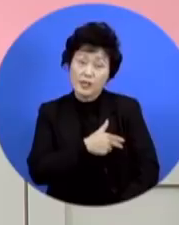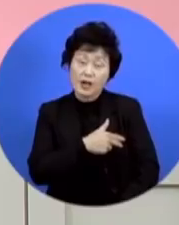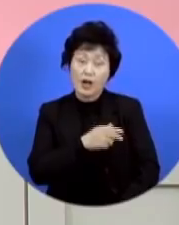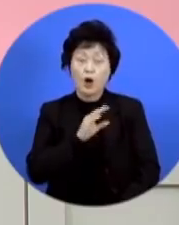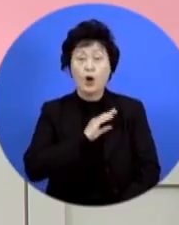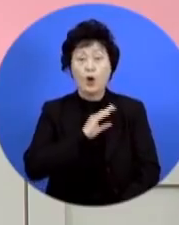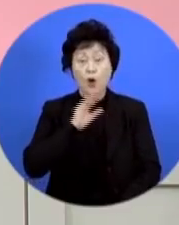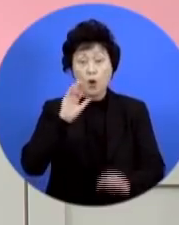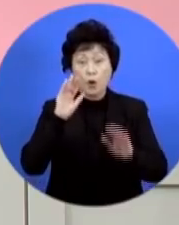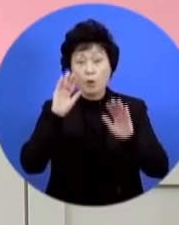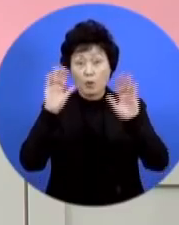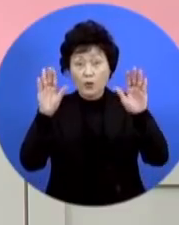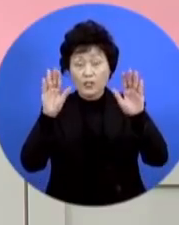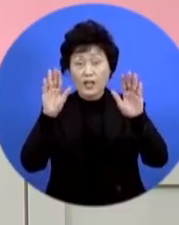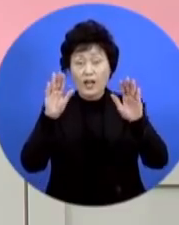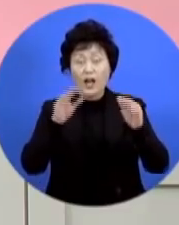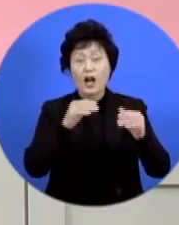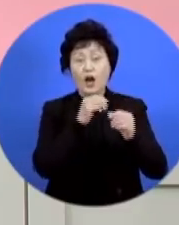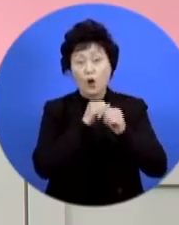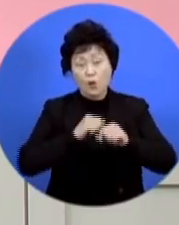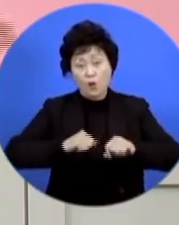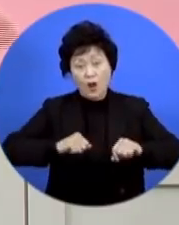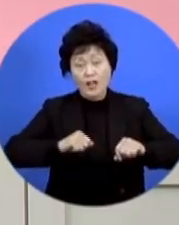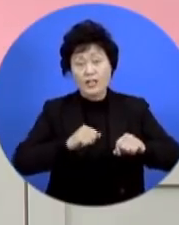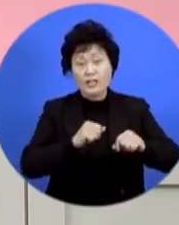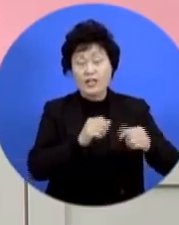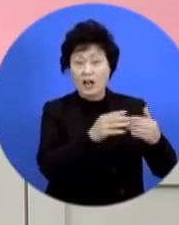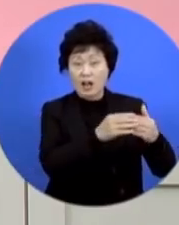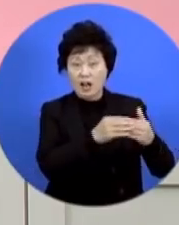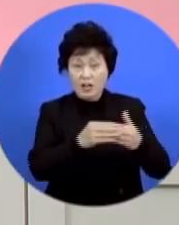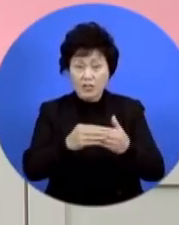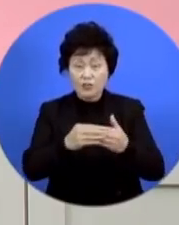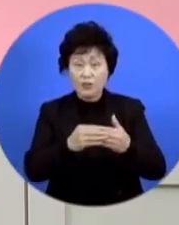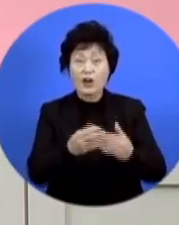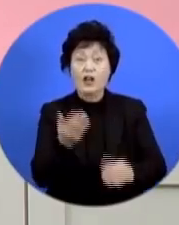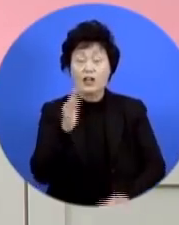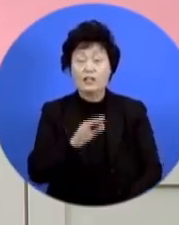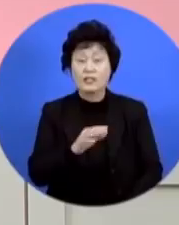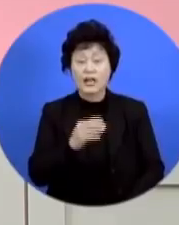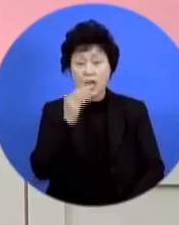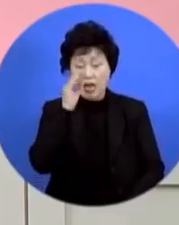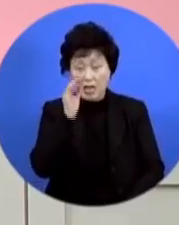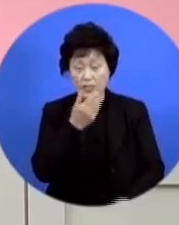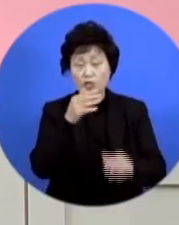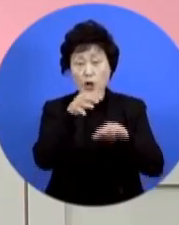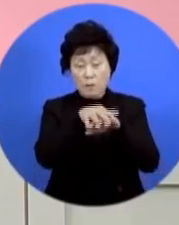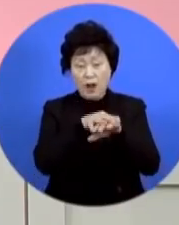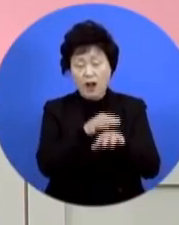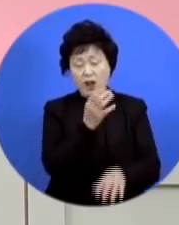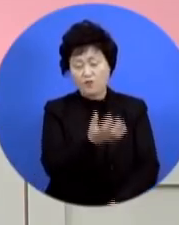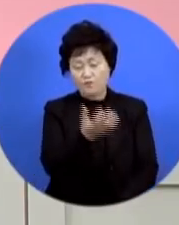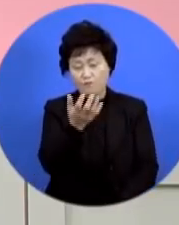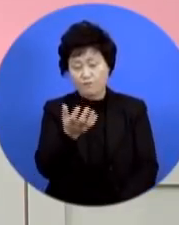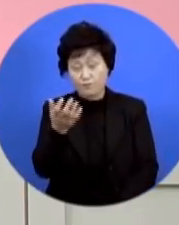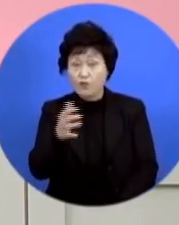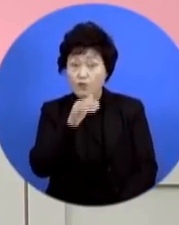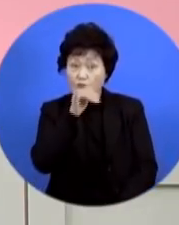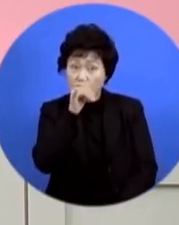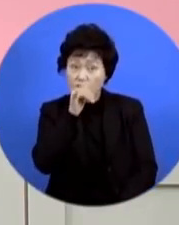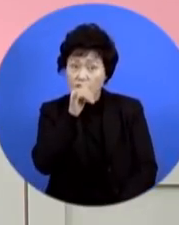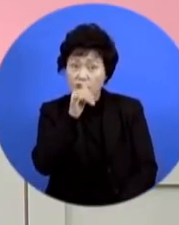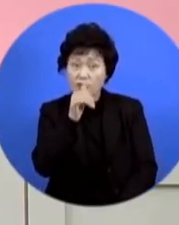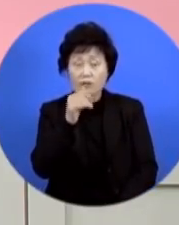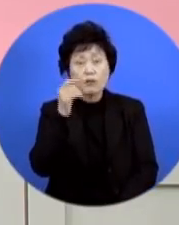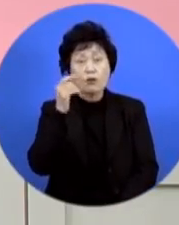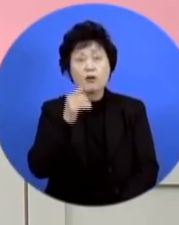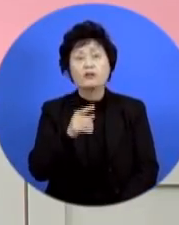모세교회가 이끌었다는 말을 해요. 네. 그 광야교회는 계속해서 성막이 치고 움직이잖아요. 네. 한국. 네. 그렇죠. 제가 좀 그런 교회였다는 그 생각을